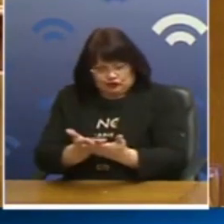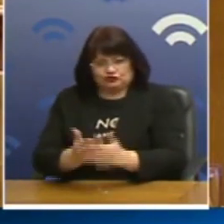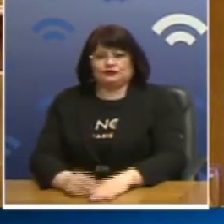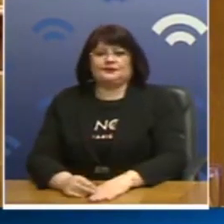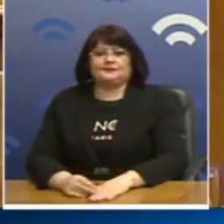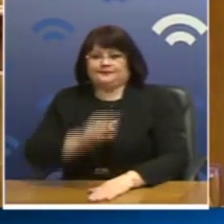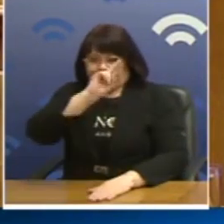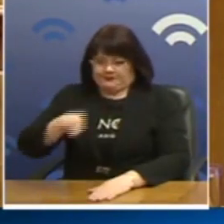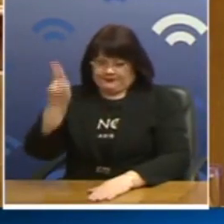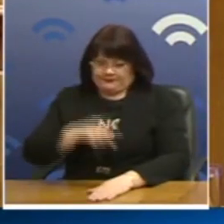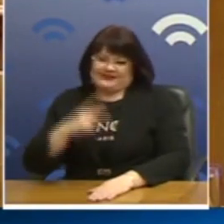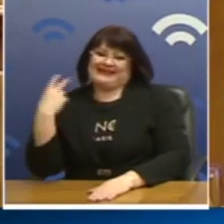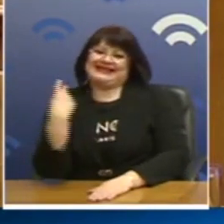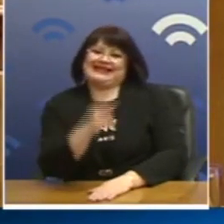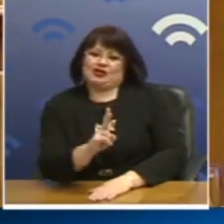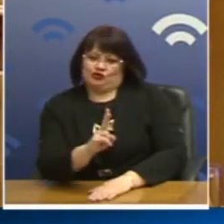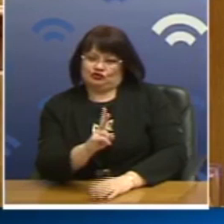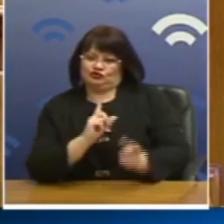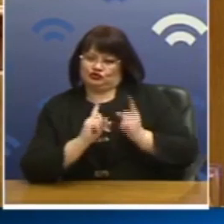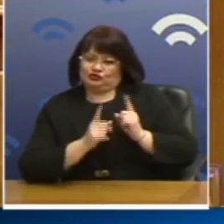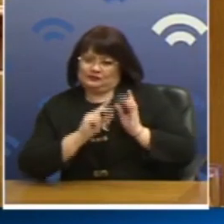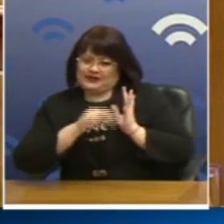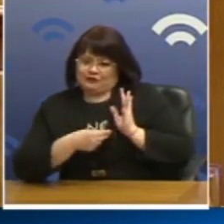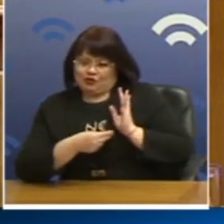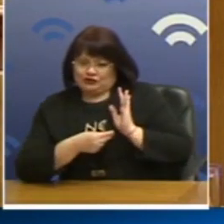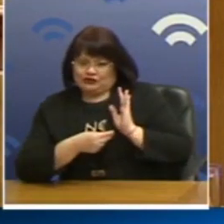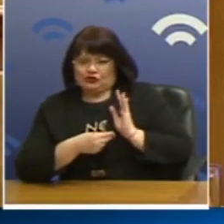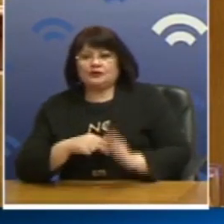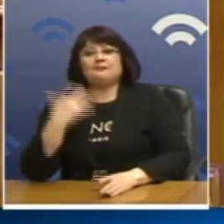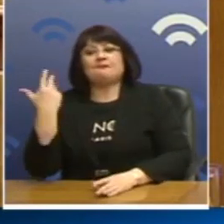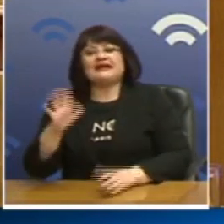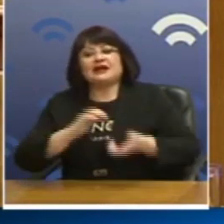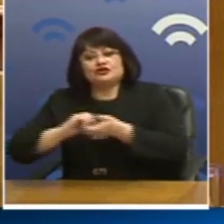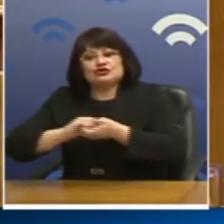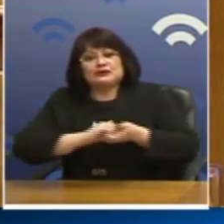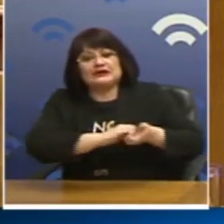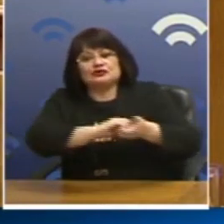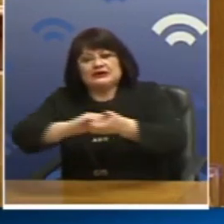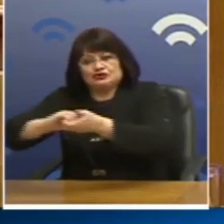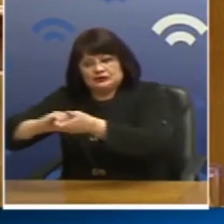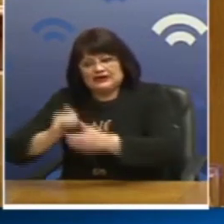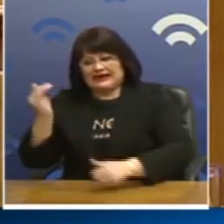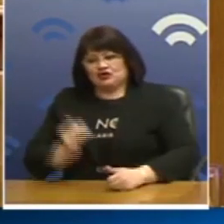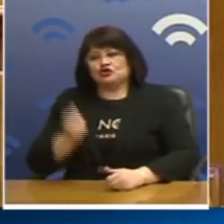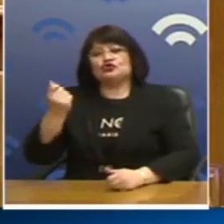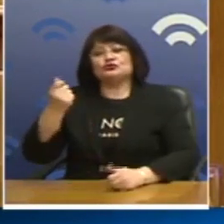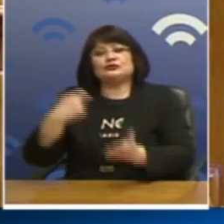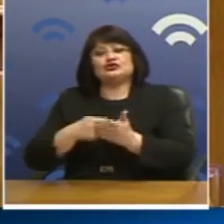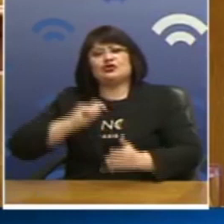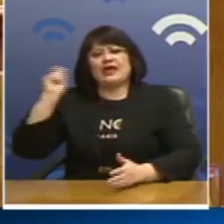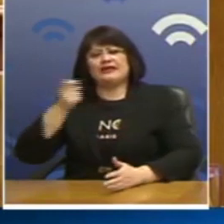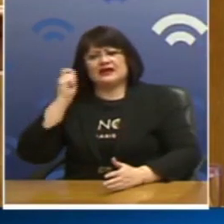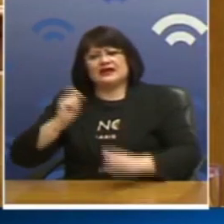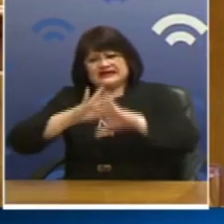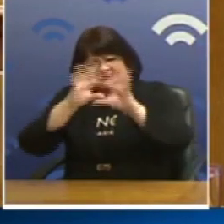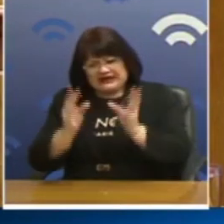δικού σας ιδιώνυμου, όσο και την πρόταση των 500 σωματείων για την επαναφορά του κατώτερου μισθού, της Εθνικής Συλλογικής Σύμβασης και